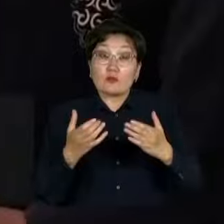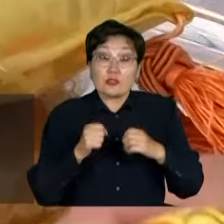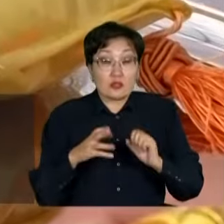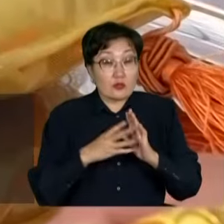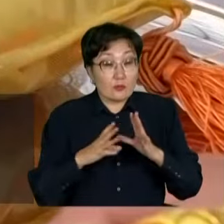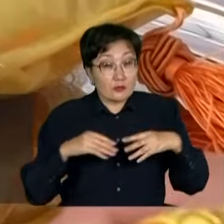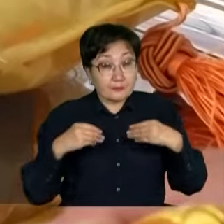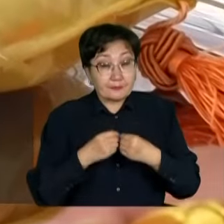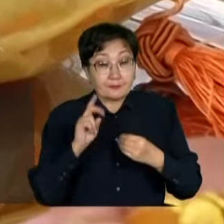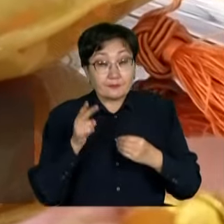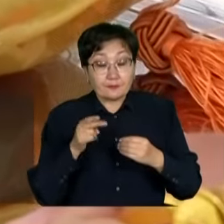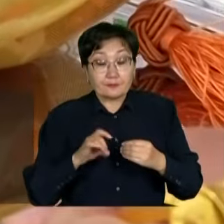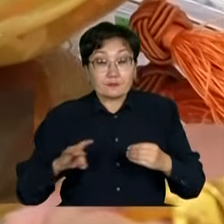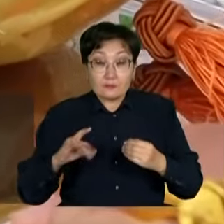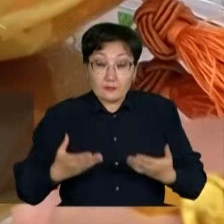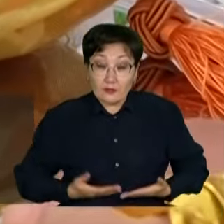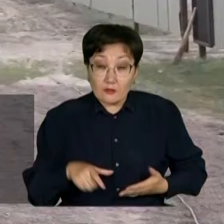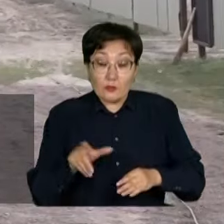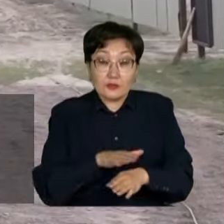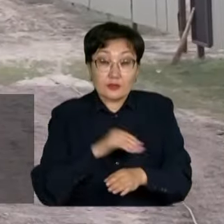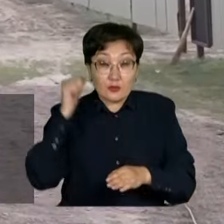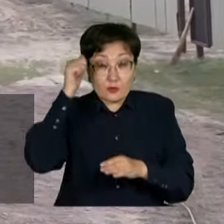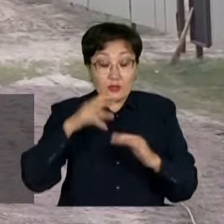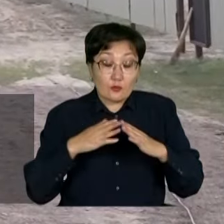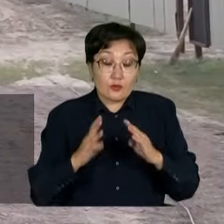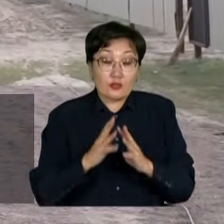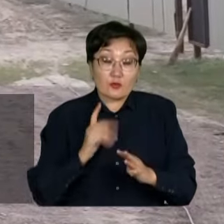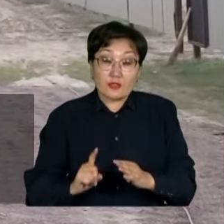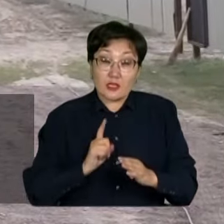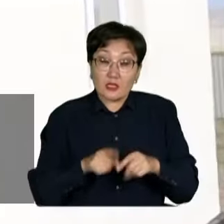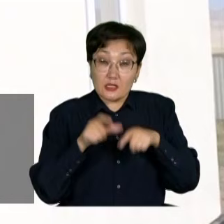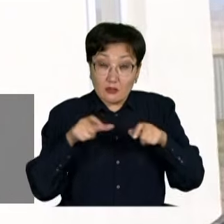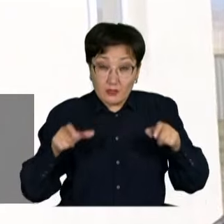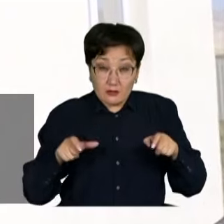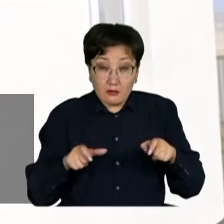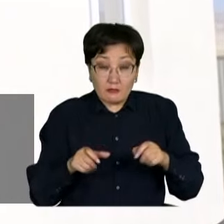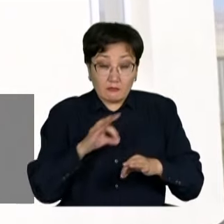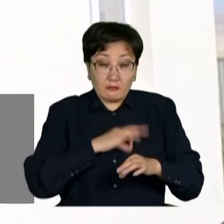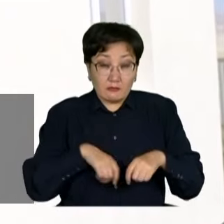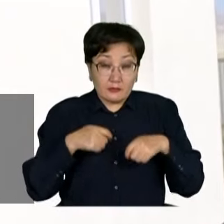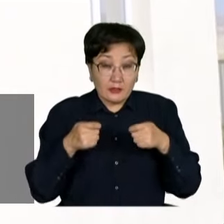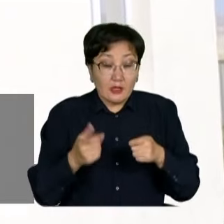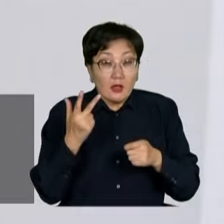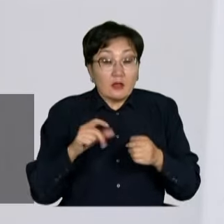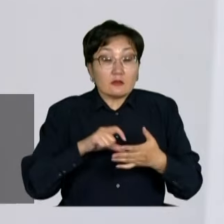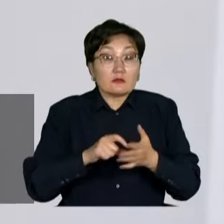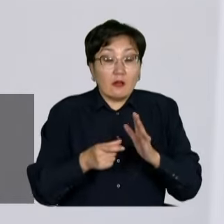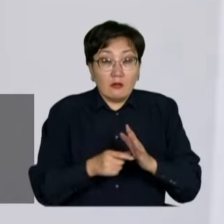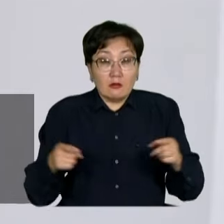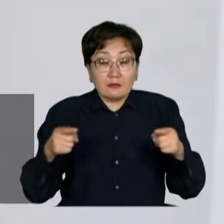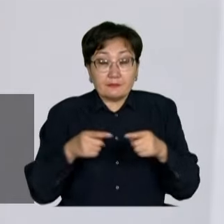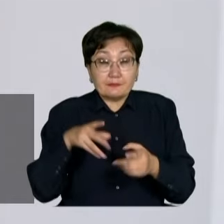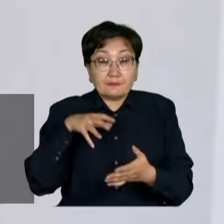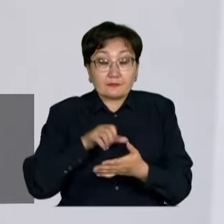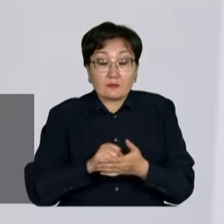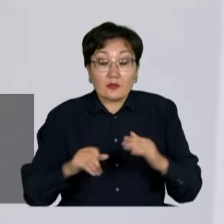9-ы Кербұлақ ауданының тұрғыны. Олар ұзақ жылдан бері үй кезегінде тұрған азаматтар екен. Пайдалануға берілген 3 бөлмелі арендалық үйлердің